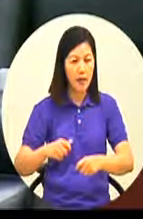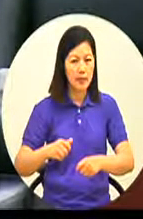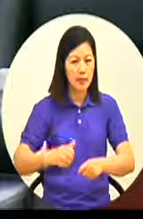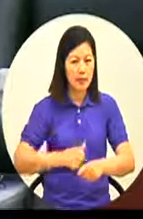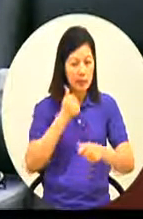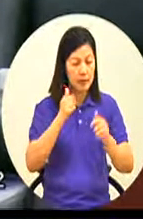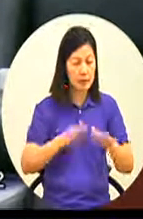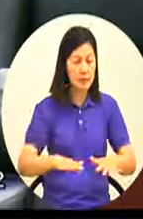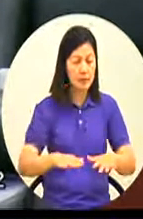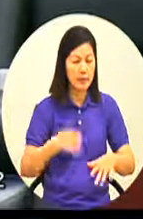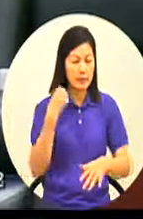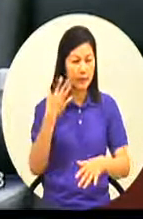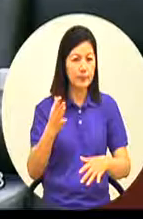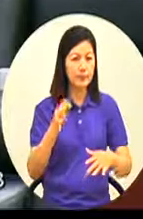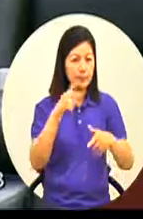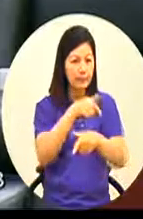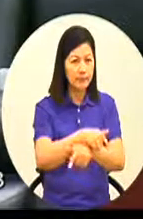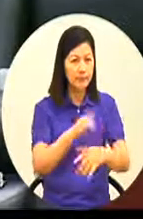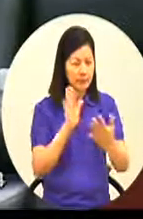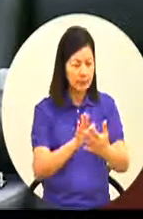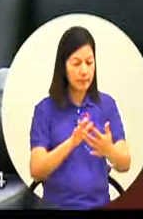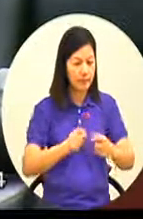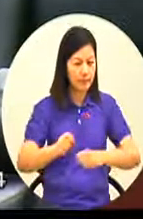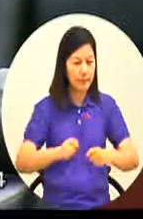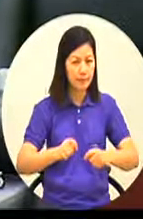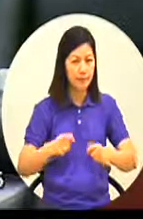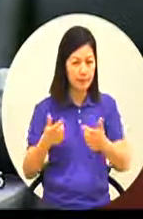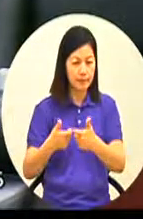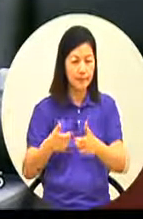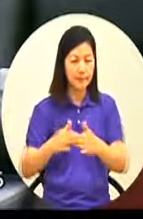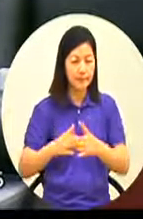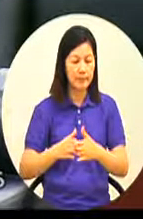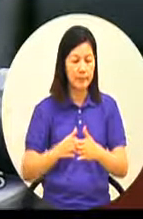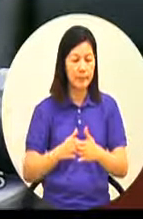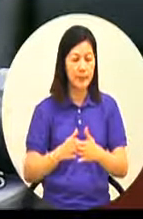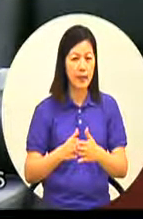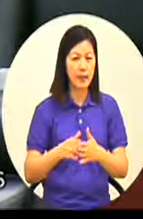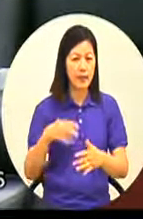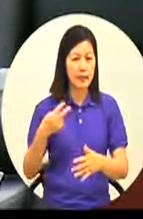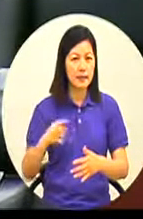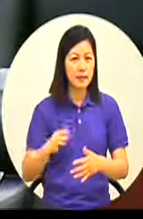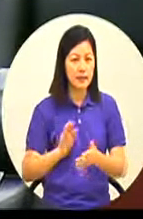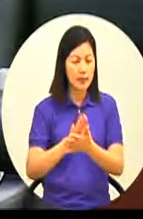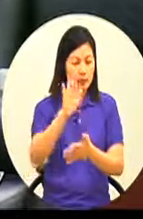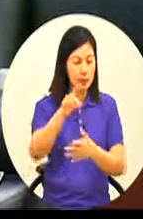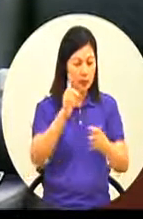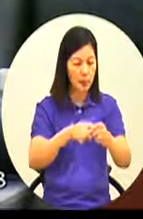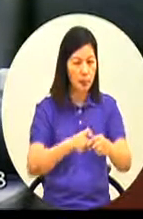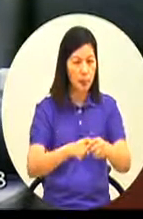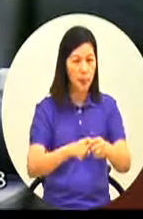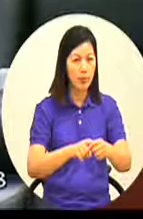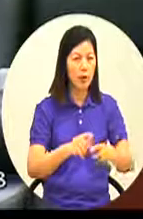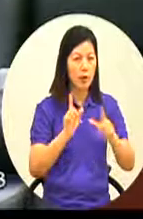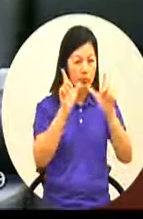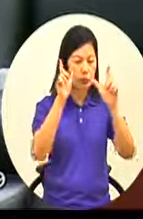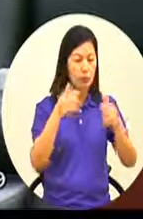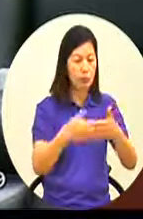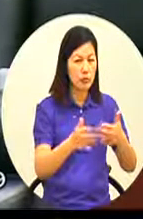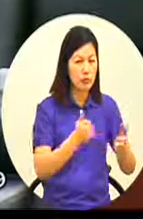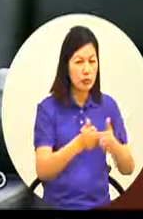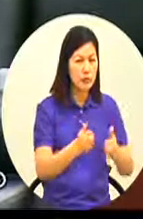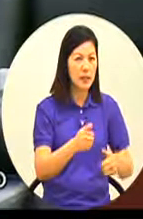像我们的新政府蔡总统有说，未来的目标是东协十国哦，南亚是六国，还有加上我们的